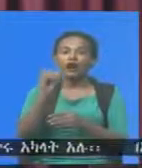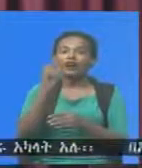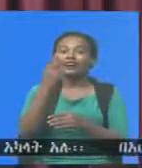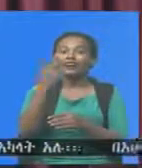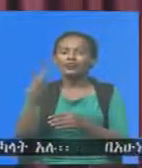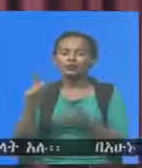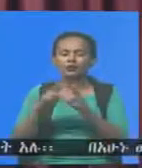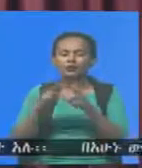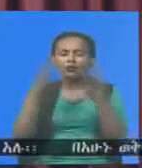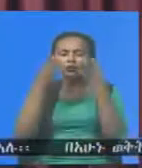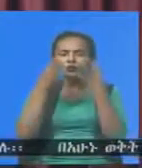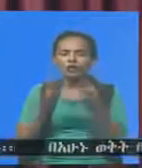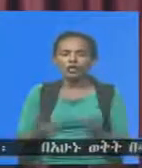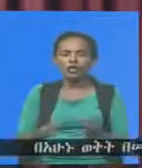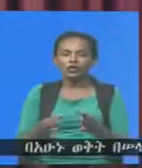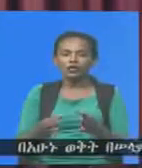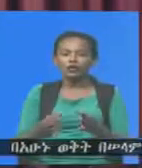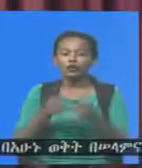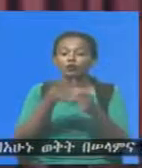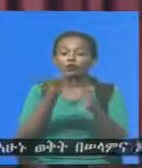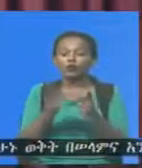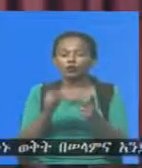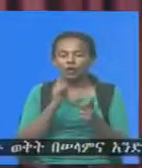ወሳኝ ስትራቴጂክ ቦታ ነው።